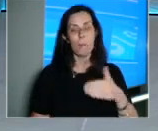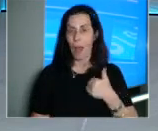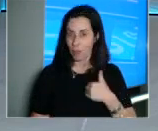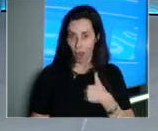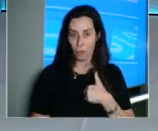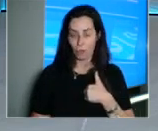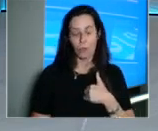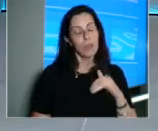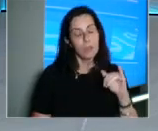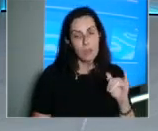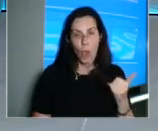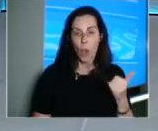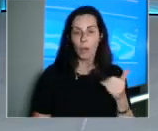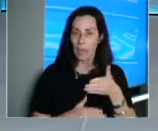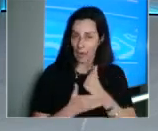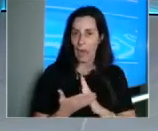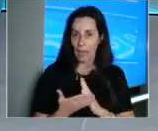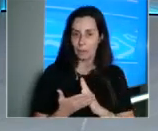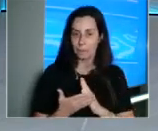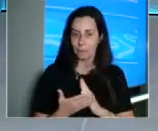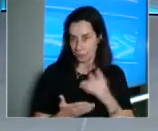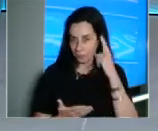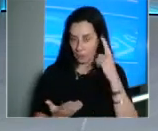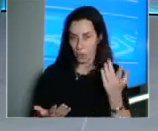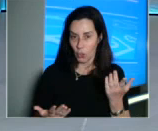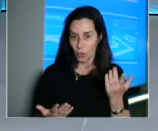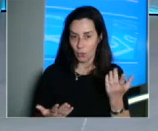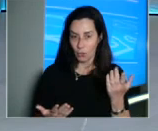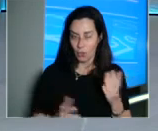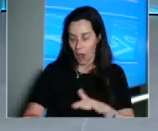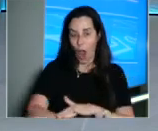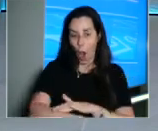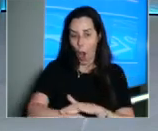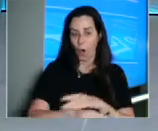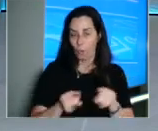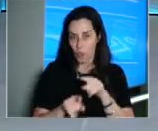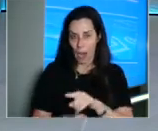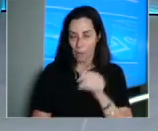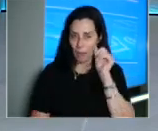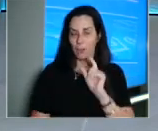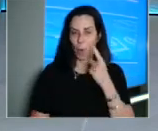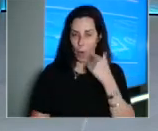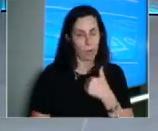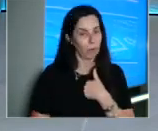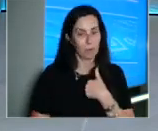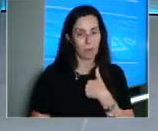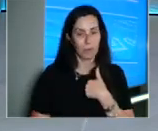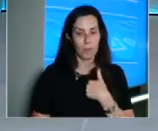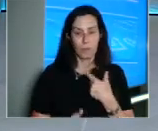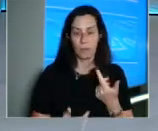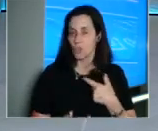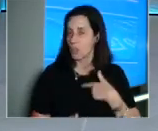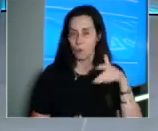אנחנו, אמנם חלקנו, אתה יודע, גוון אורנו דומה לשלהם, אבל הם רואים בנו כשמים